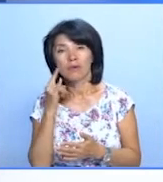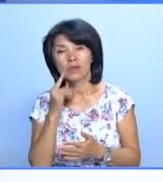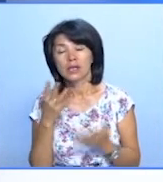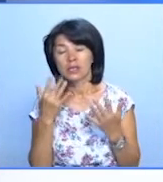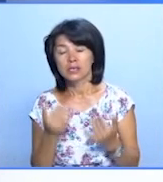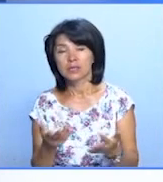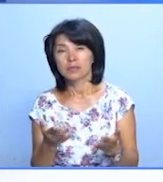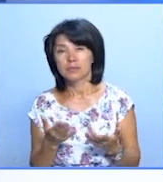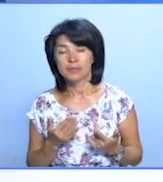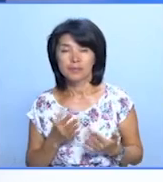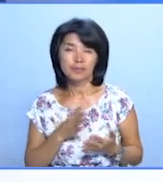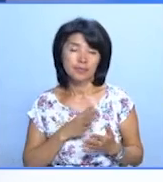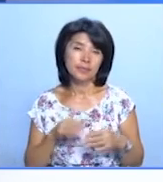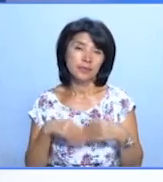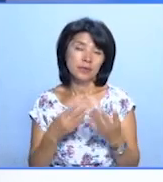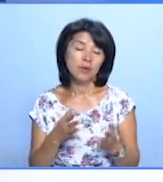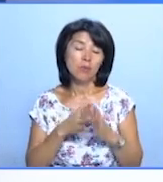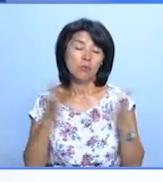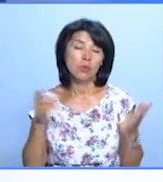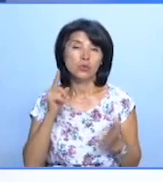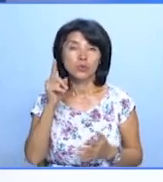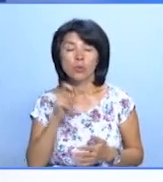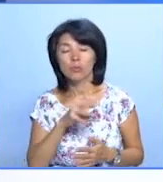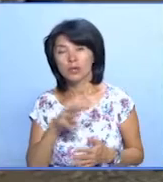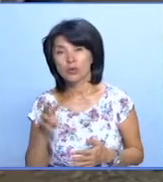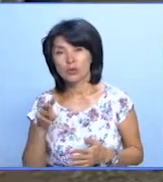приобретение этих аппаратов было выделено более 100 миллионов тенге.